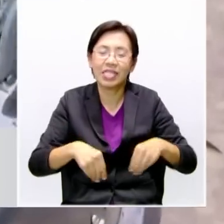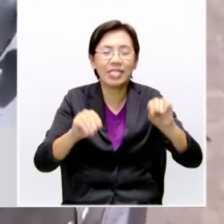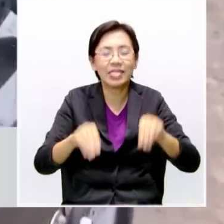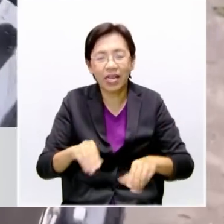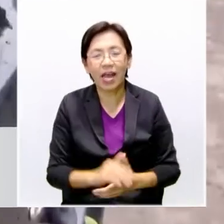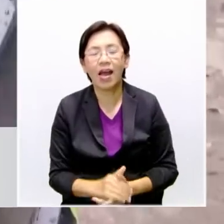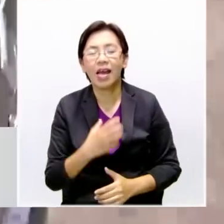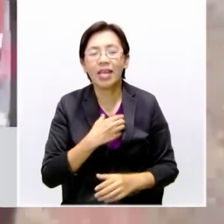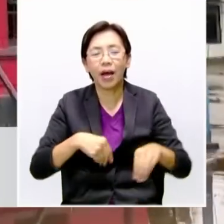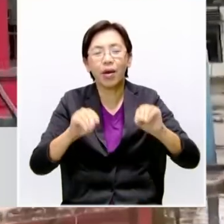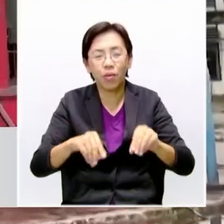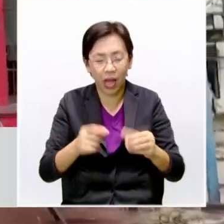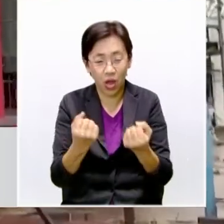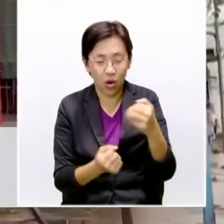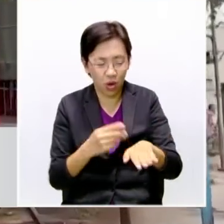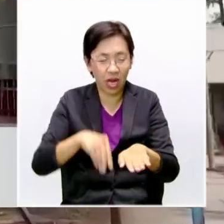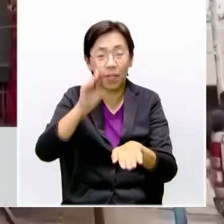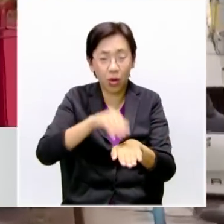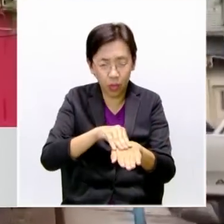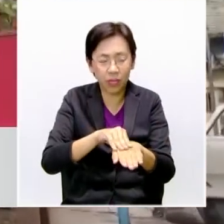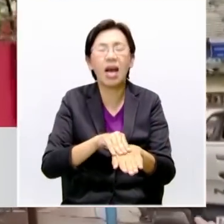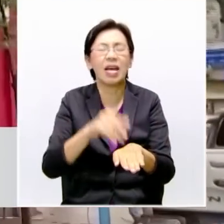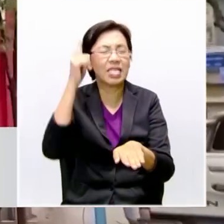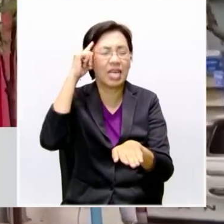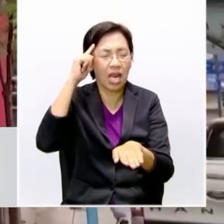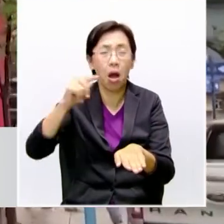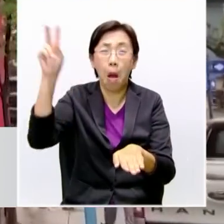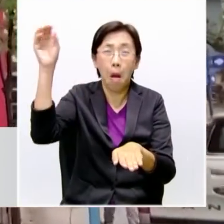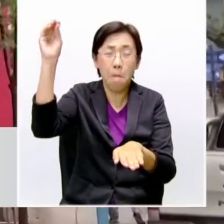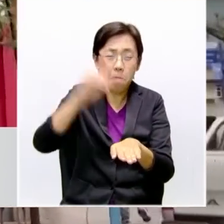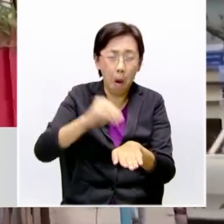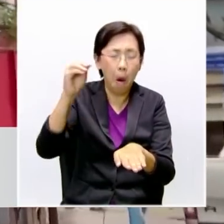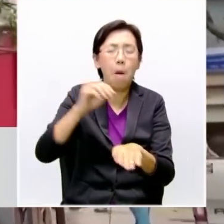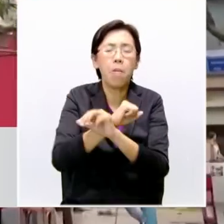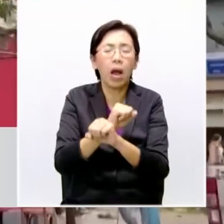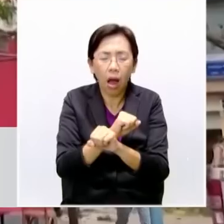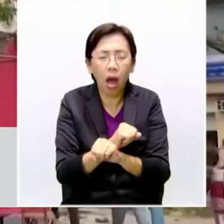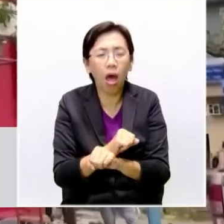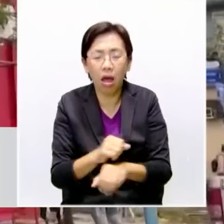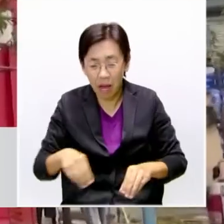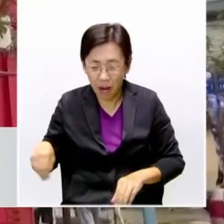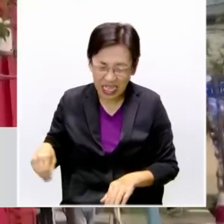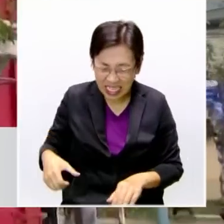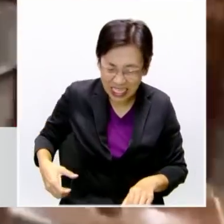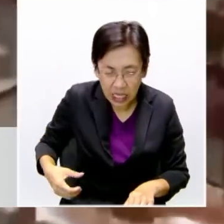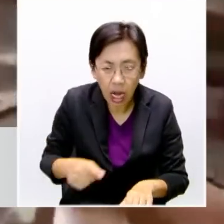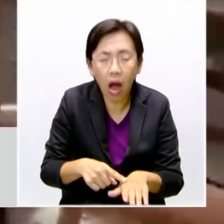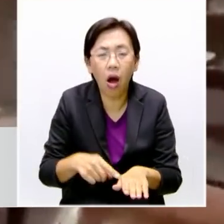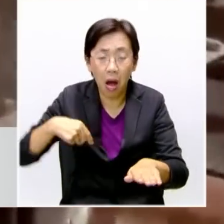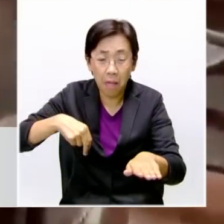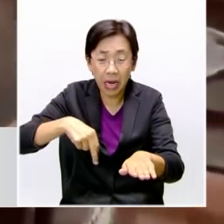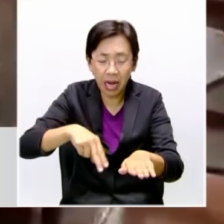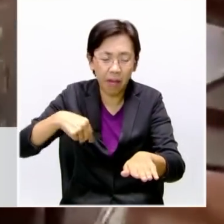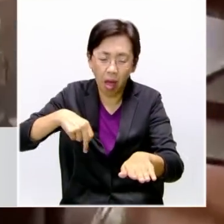อออกมาจะนำไปคลุมรถยนต์ของตัวเองเพื่อหวังว่าจะช่วยป้องกันลูกเห็บได้แต่ปรากฏว่าออกจากบ้านกว่าจะเดิน